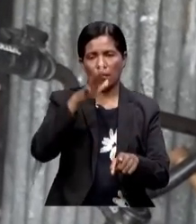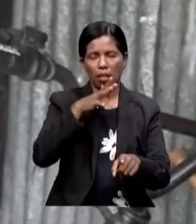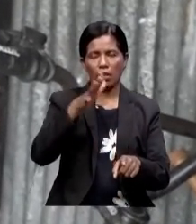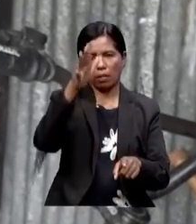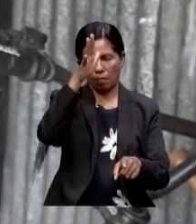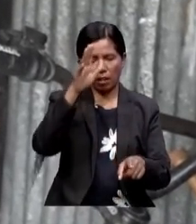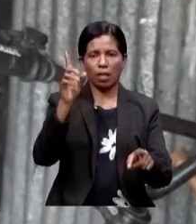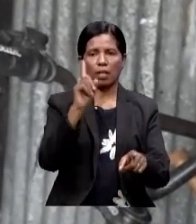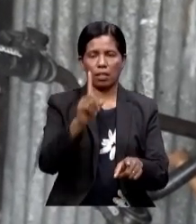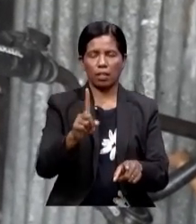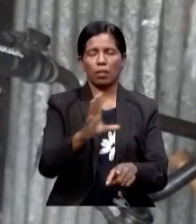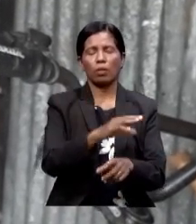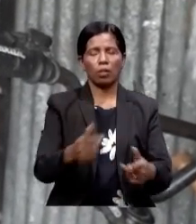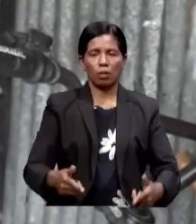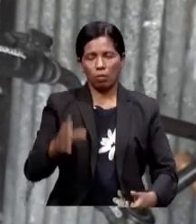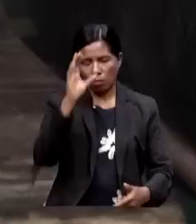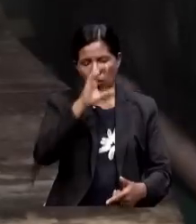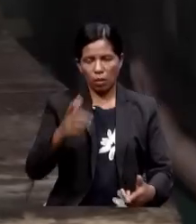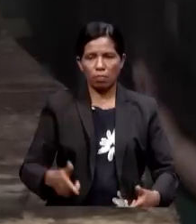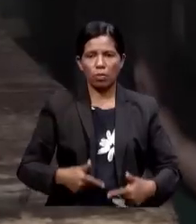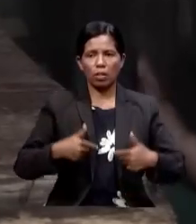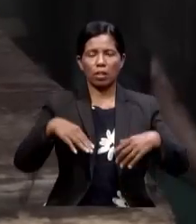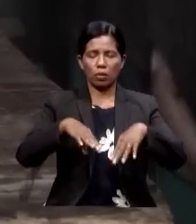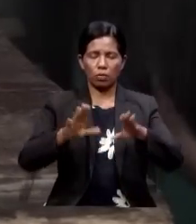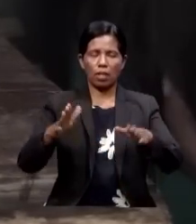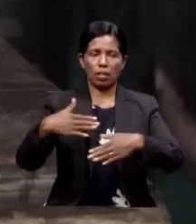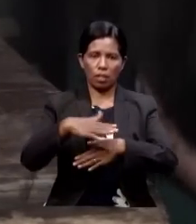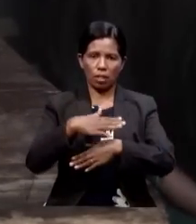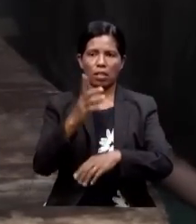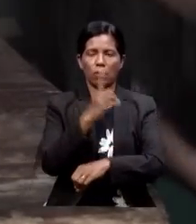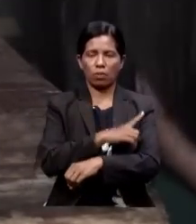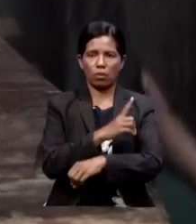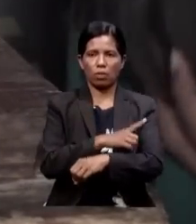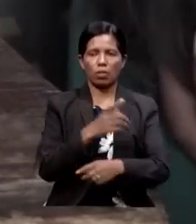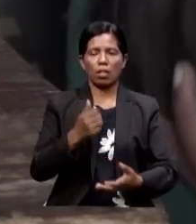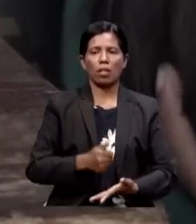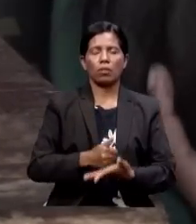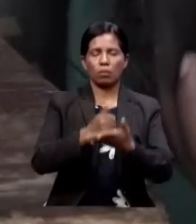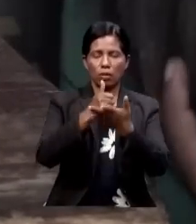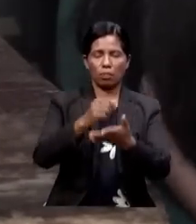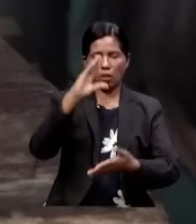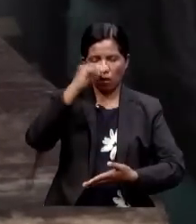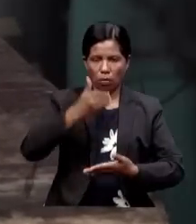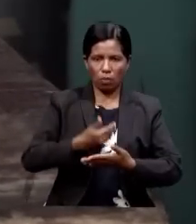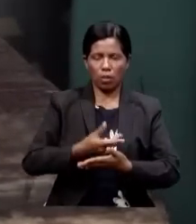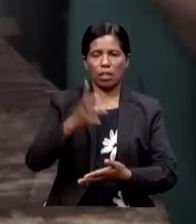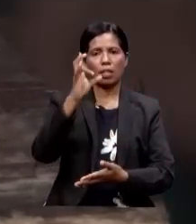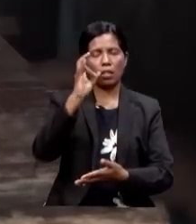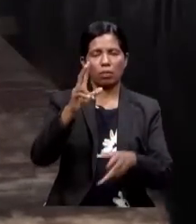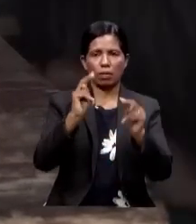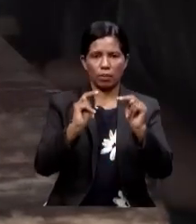hori buka morish, no dar vendedor ikan lor lorong, hori responde uang nang hitunya necessidade.